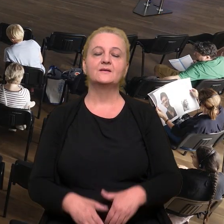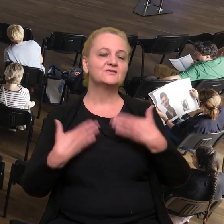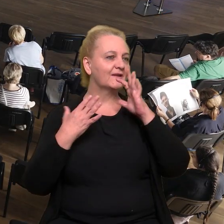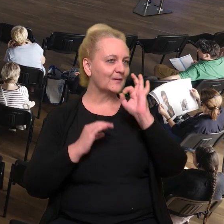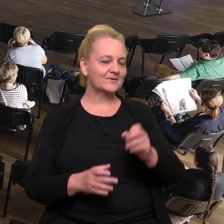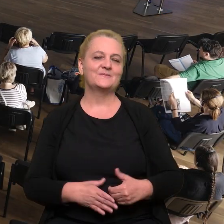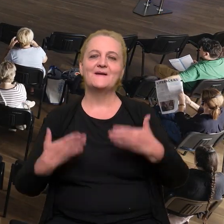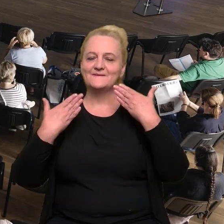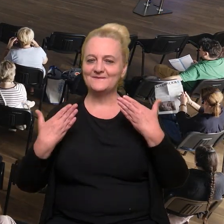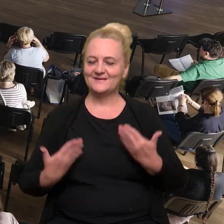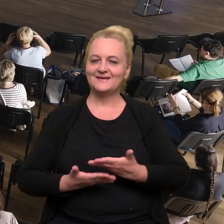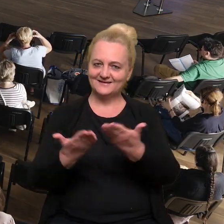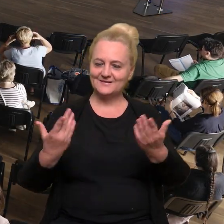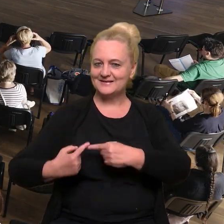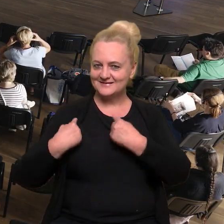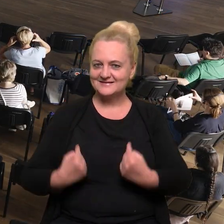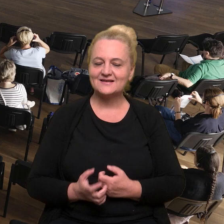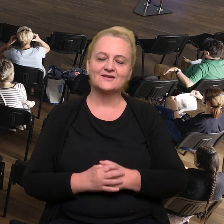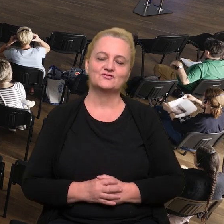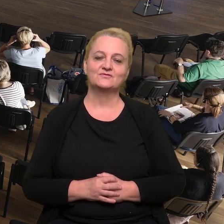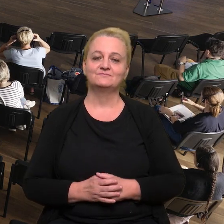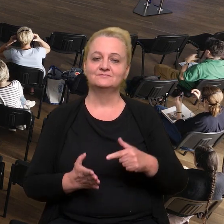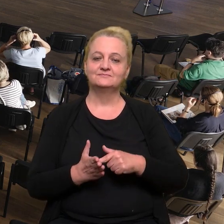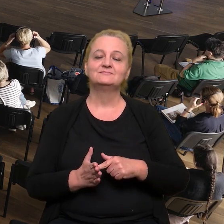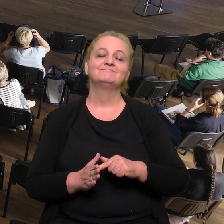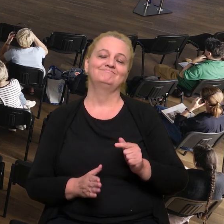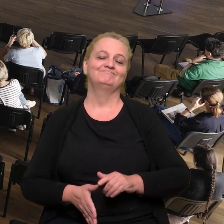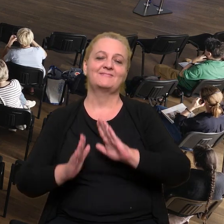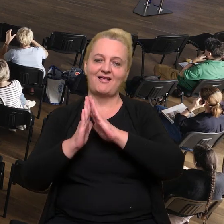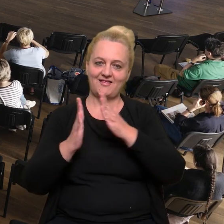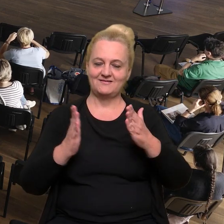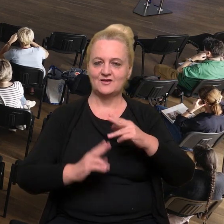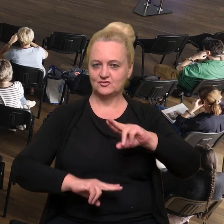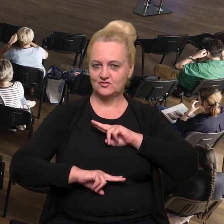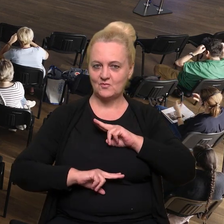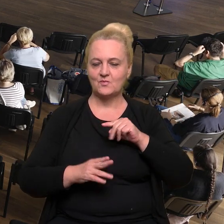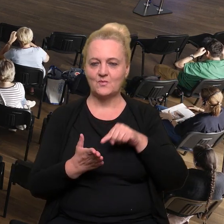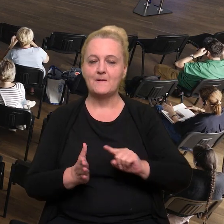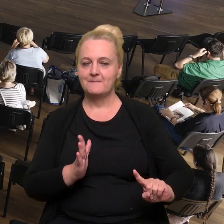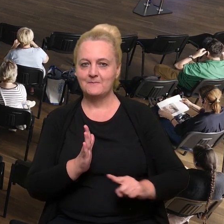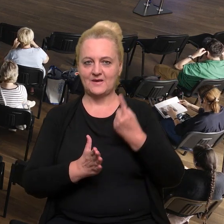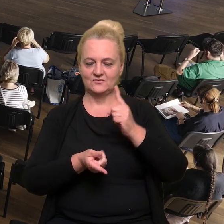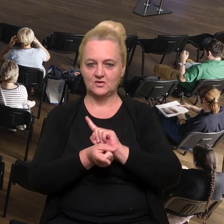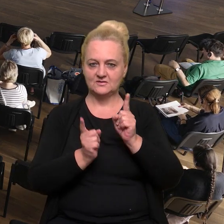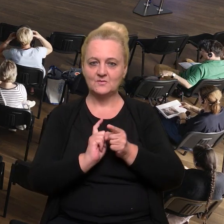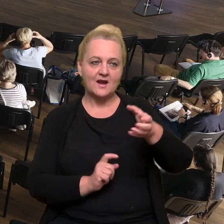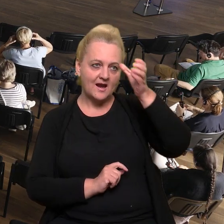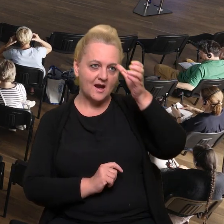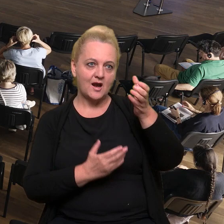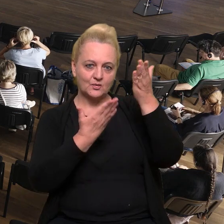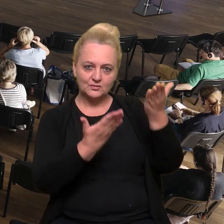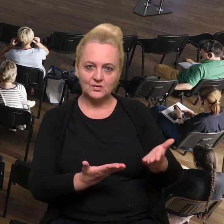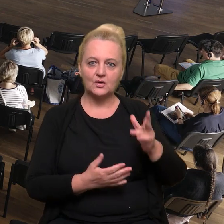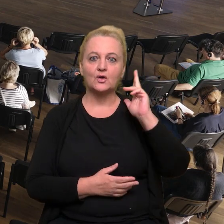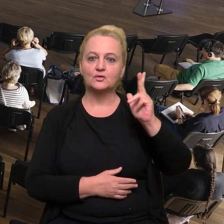Dzień dobry, witam bardzo serdecznie na Literackim Sopocie, na pierwszym spotkaniu z autorką,